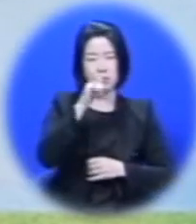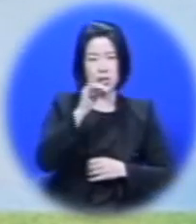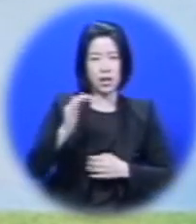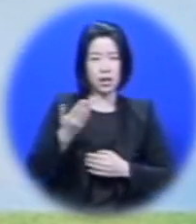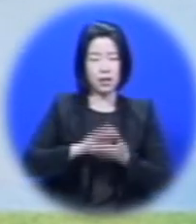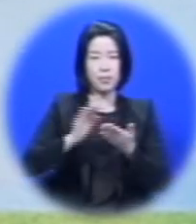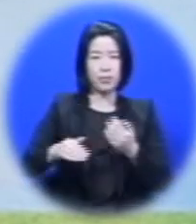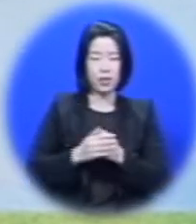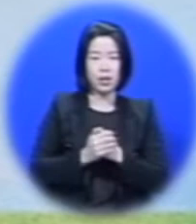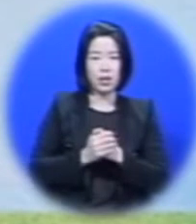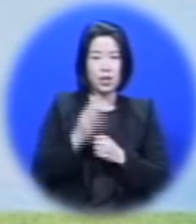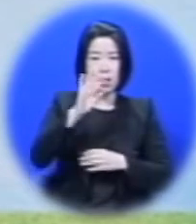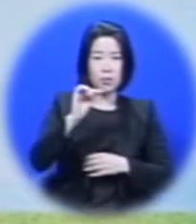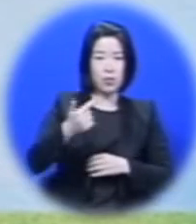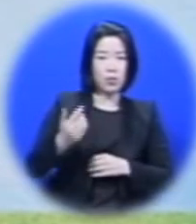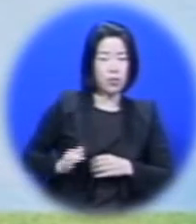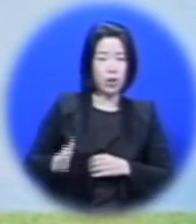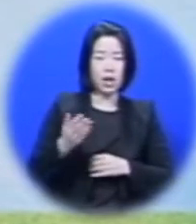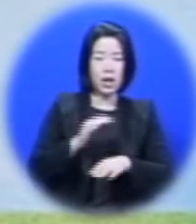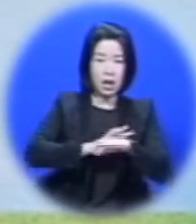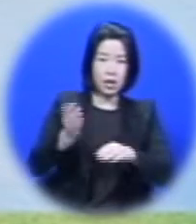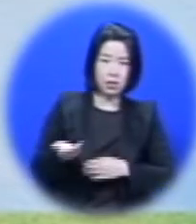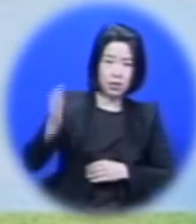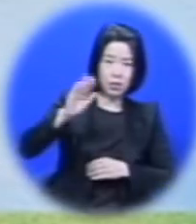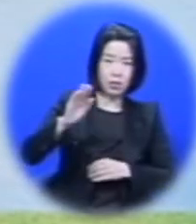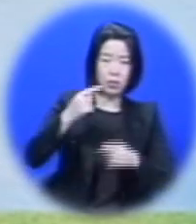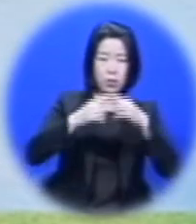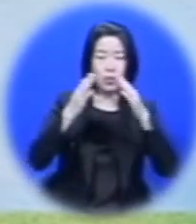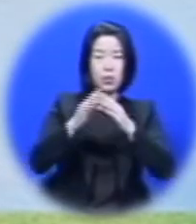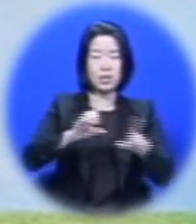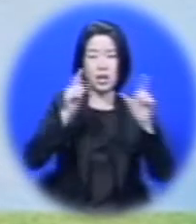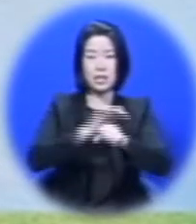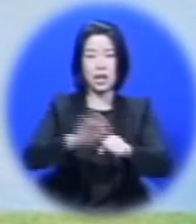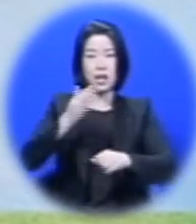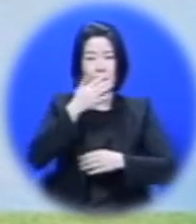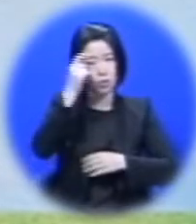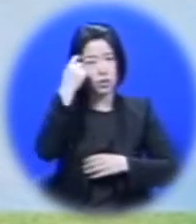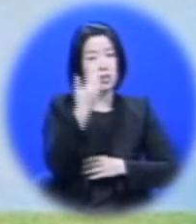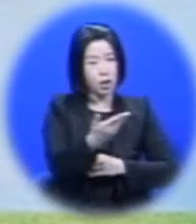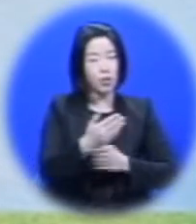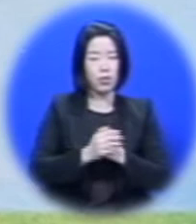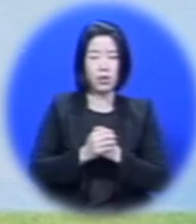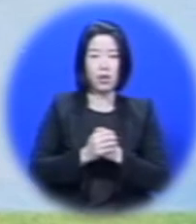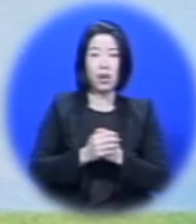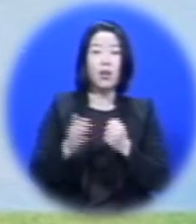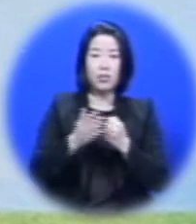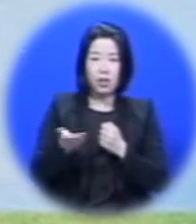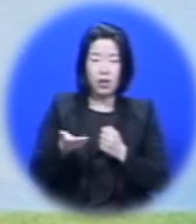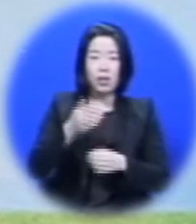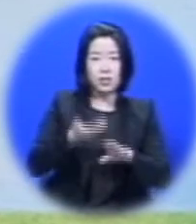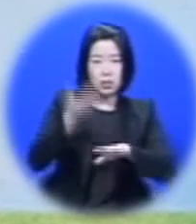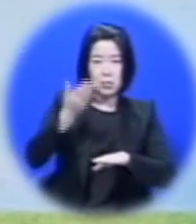본과에 올라가서도 교회 생활, 봉사 생활 제대로 할 수 있을까요? 그렇게 물었더니 그 선배가